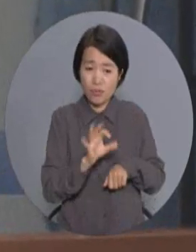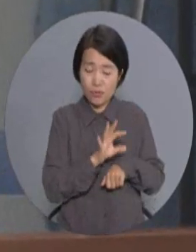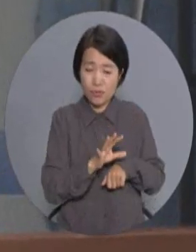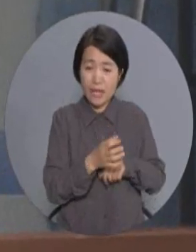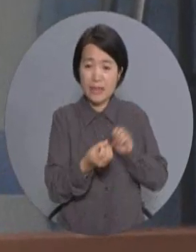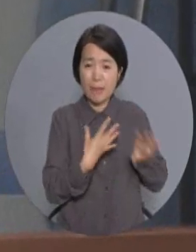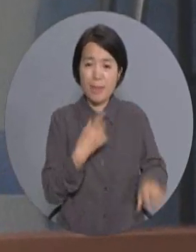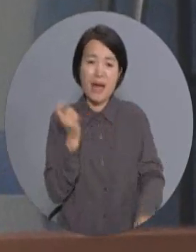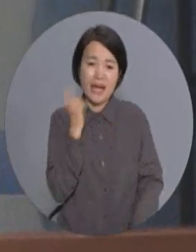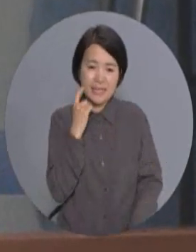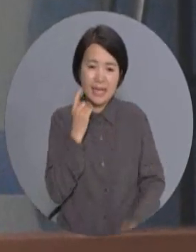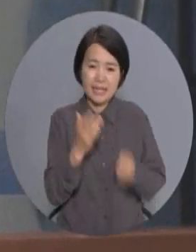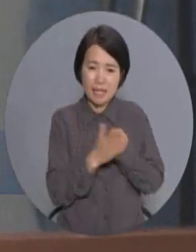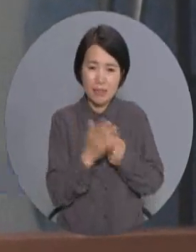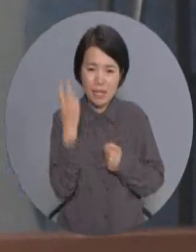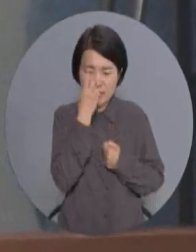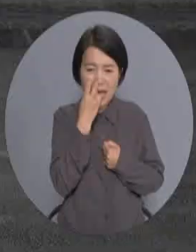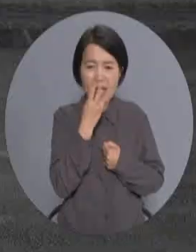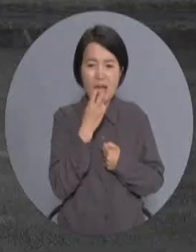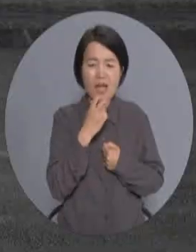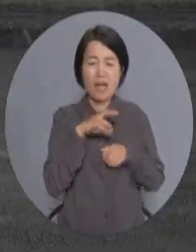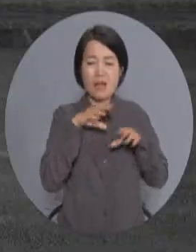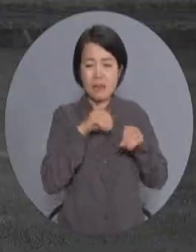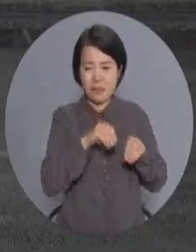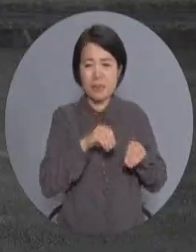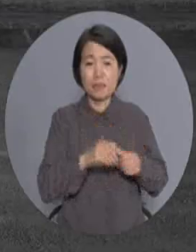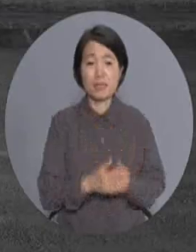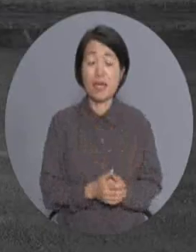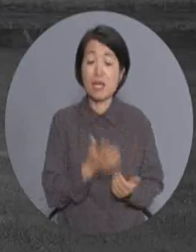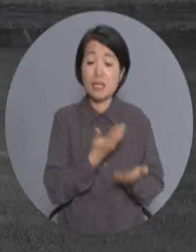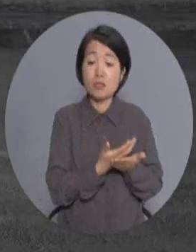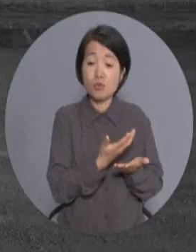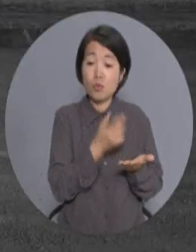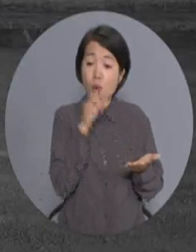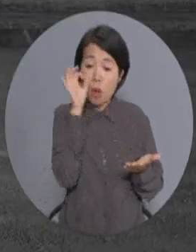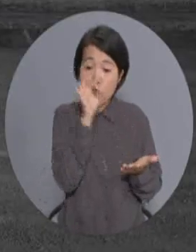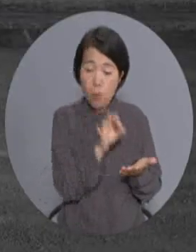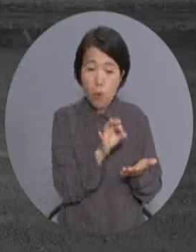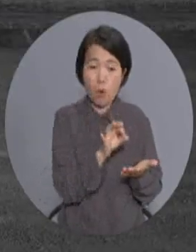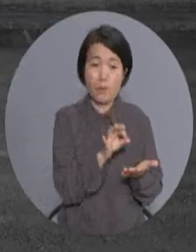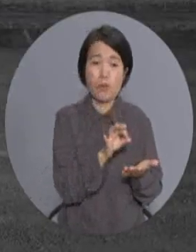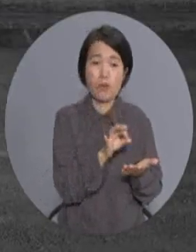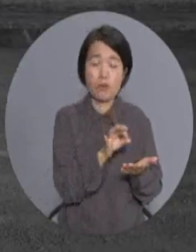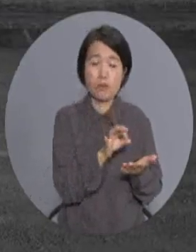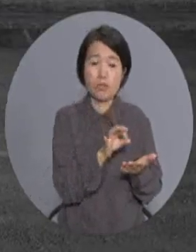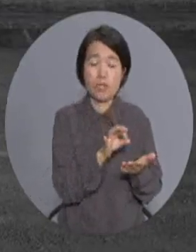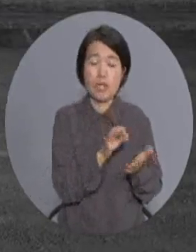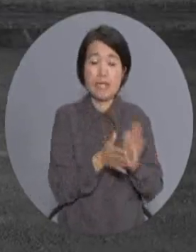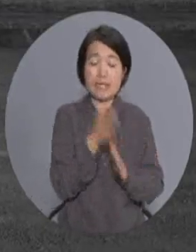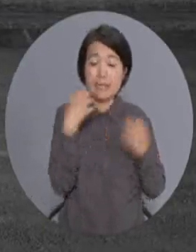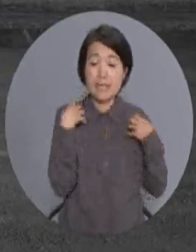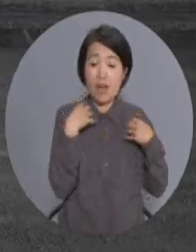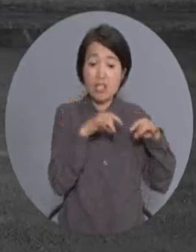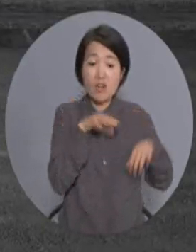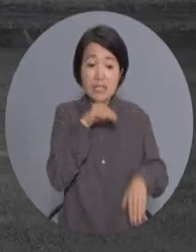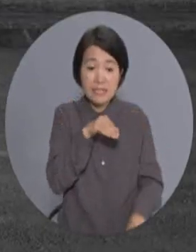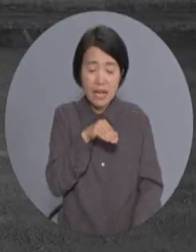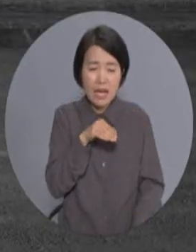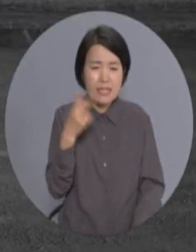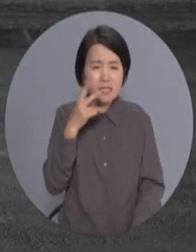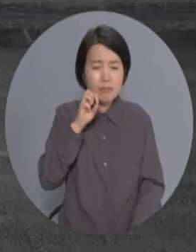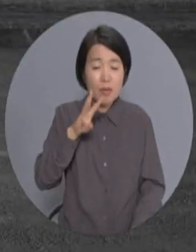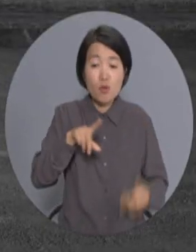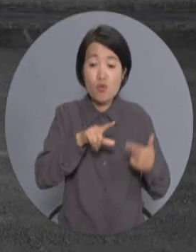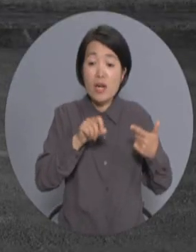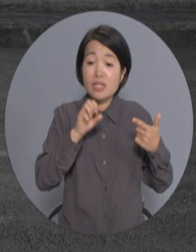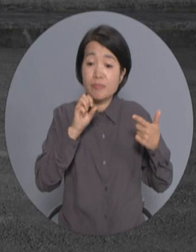더 어렵다고 의견을 좀 모았습니다. 제출된 자료를 보면 관용전기차 운행일지 기록에 2023년